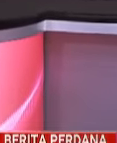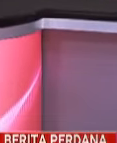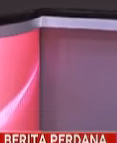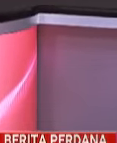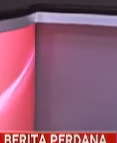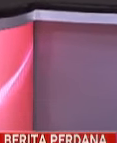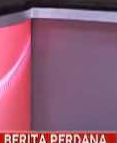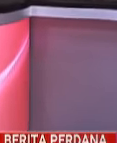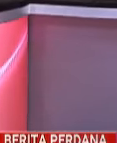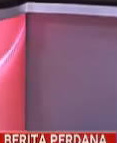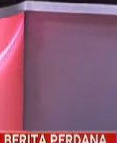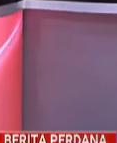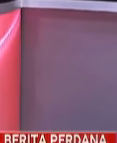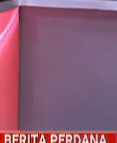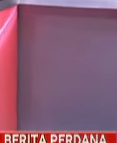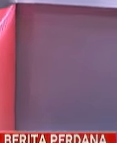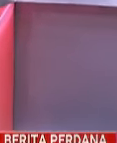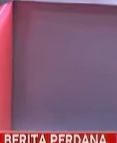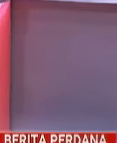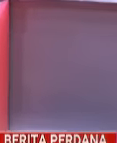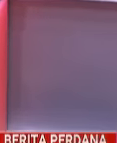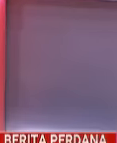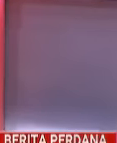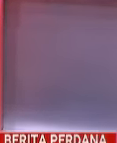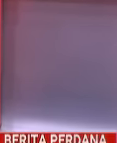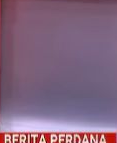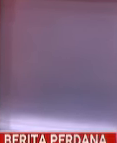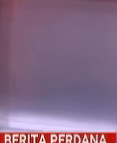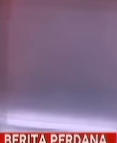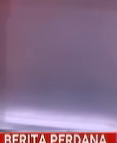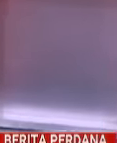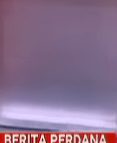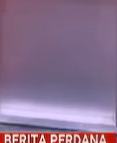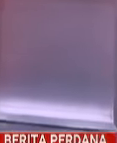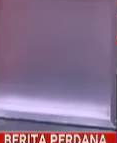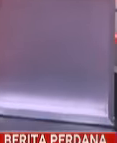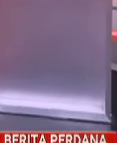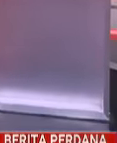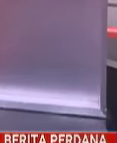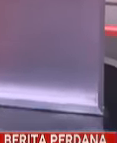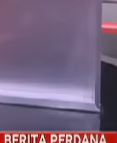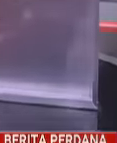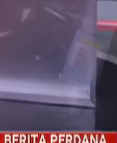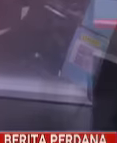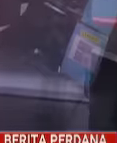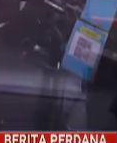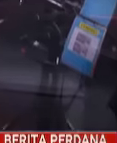Tiga beranak maut dalam kebakaran rumah kedai. Paparannya seketika nanti.